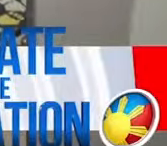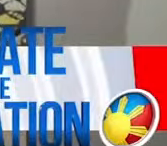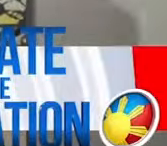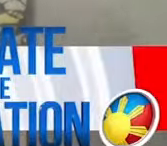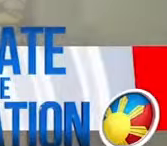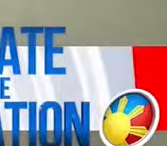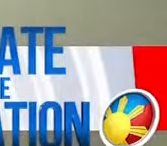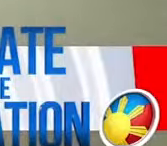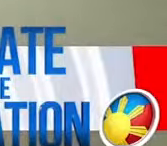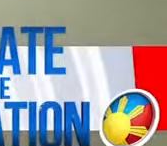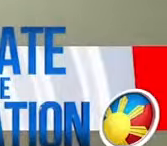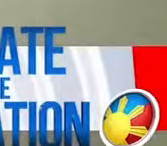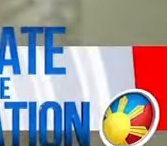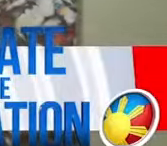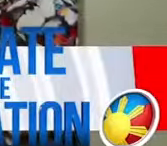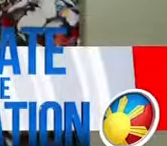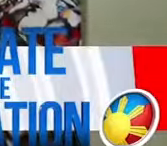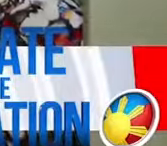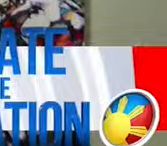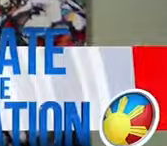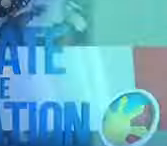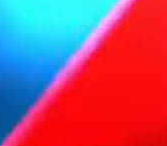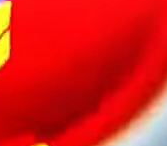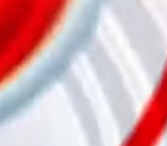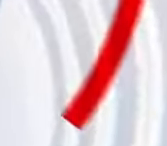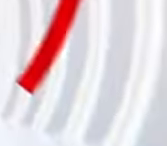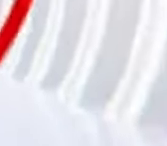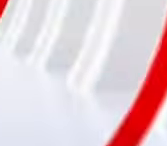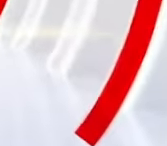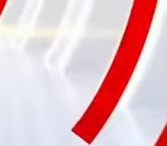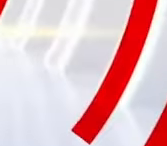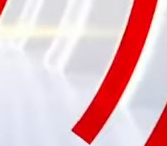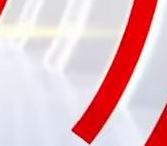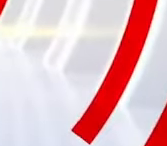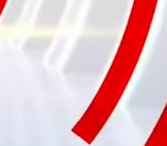swith sa pagbabalik ng State of the